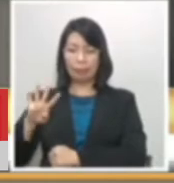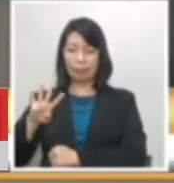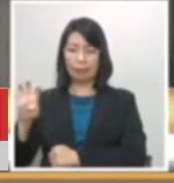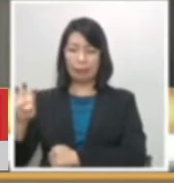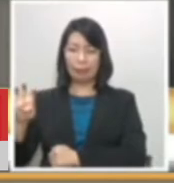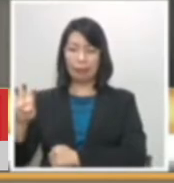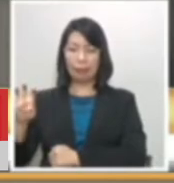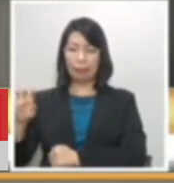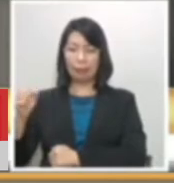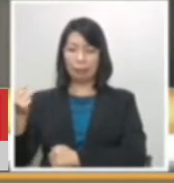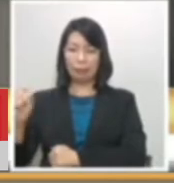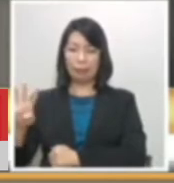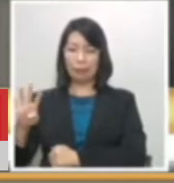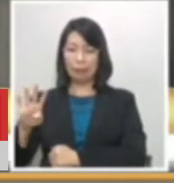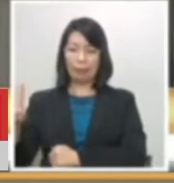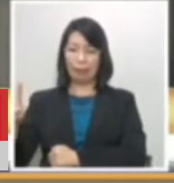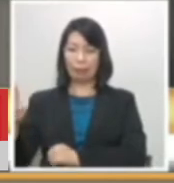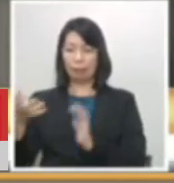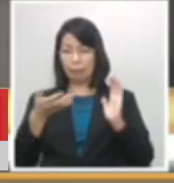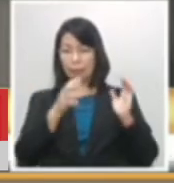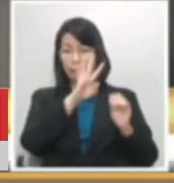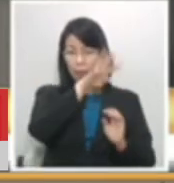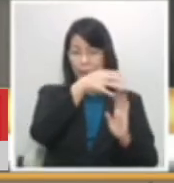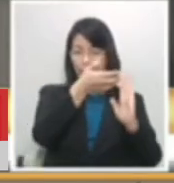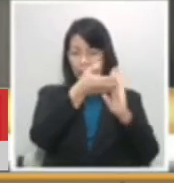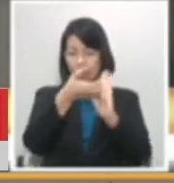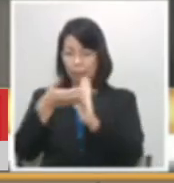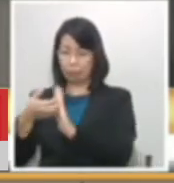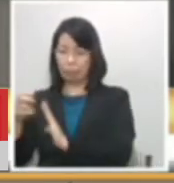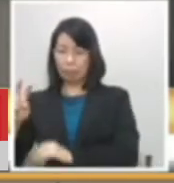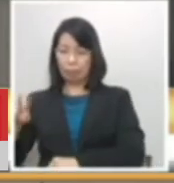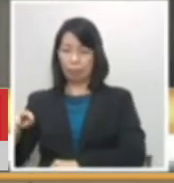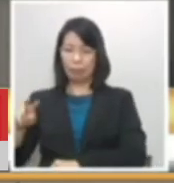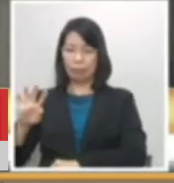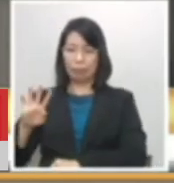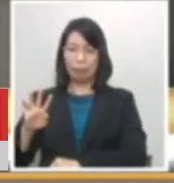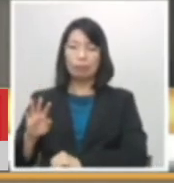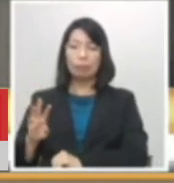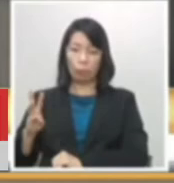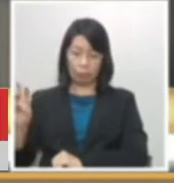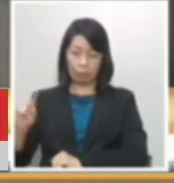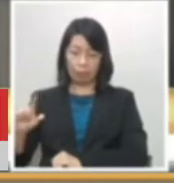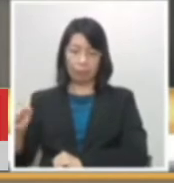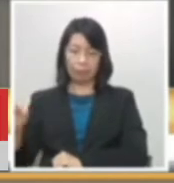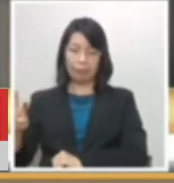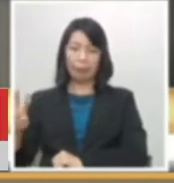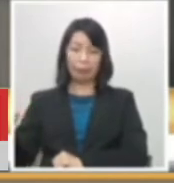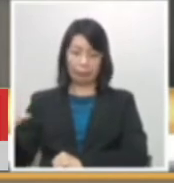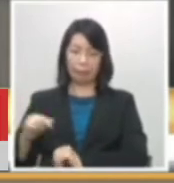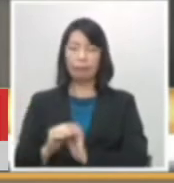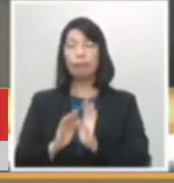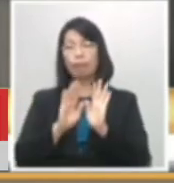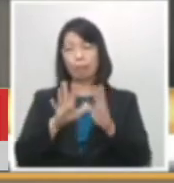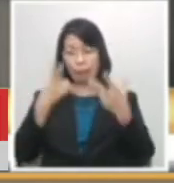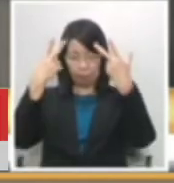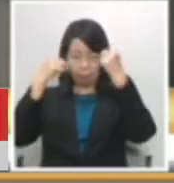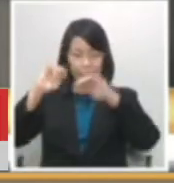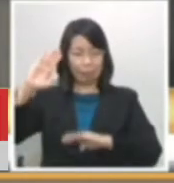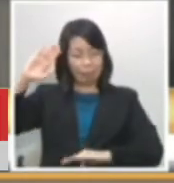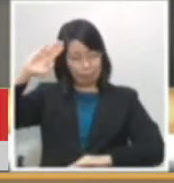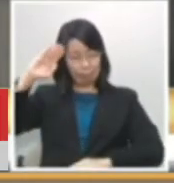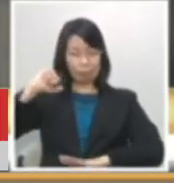2,414 ล้านจาก 4,000 มันเพราะอะไรอันนี้ผมต้องฝากท่านนายกรัฐมนตรีซึ่งเป็นหัวหน้ารัฐบาลชุด